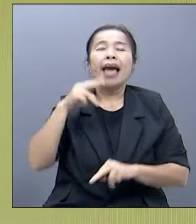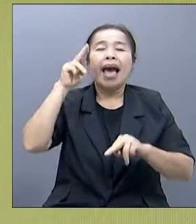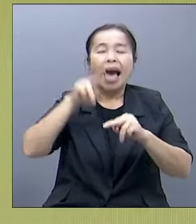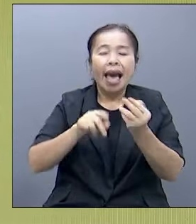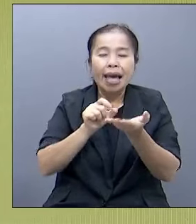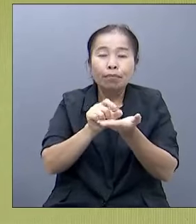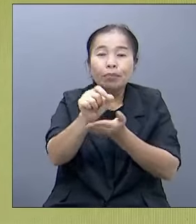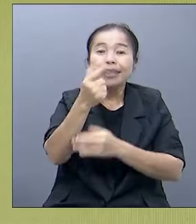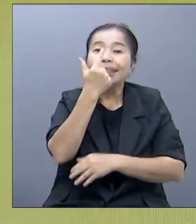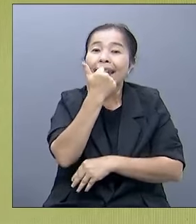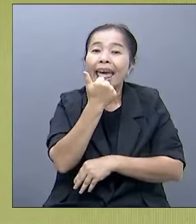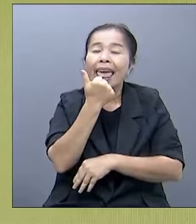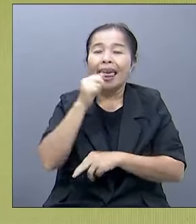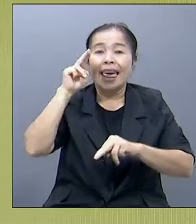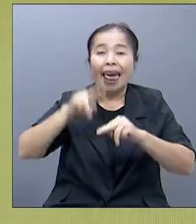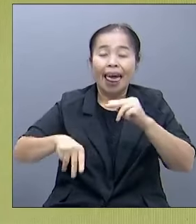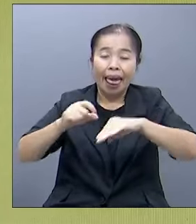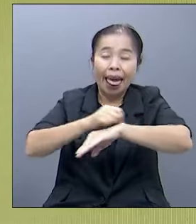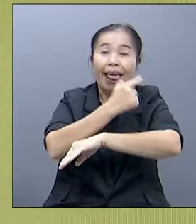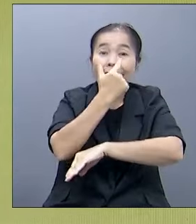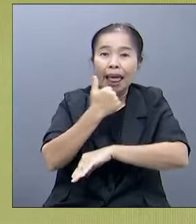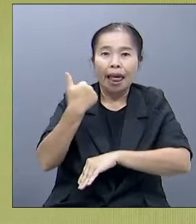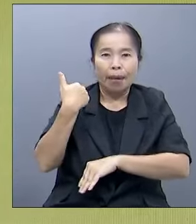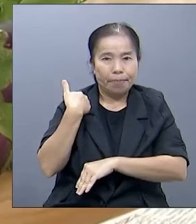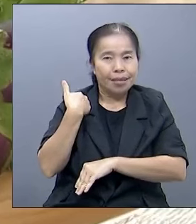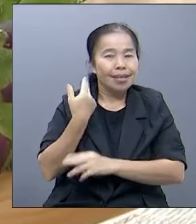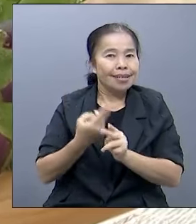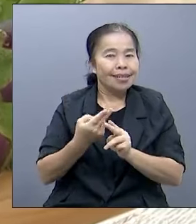ต่เมนูนี้เนี่ยเขามีชื่อว่าแซงว่าไข่มดแดงค่ะ